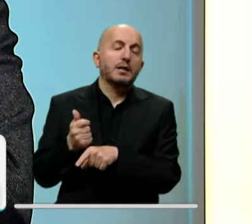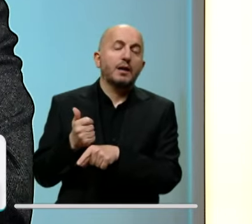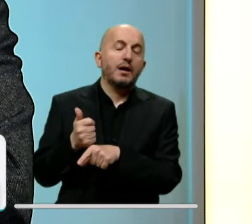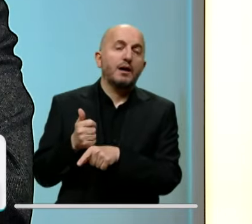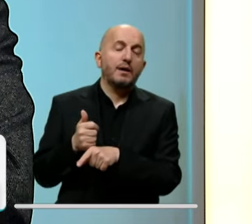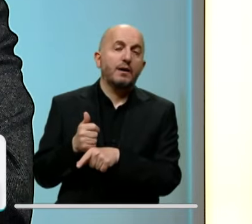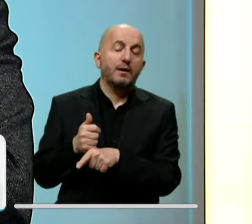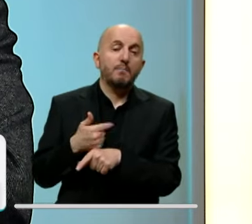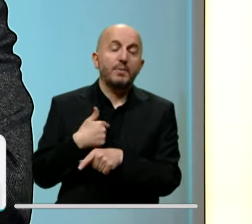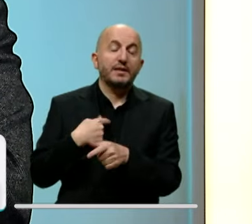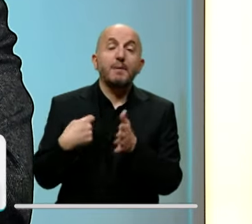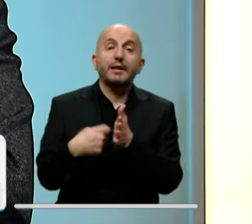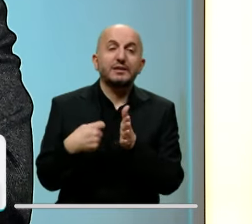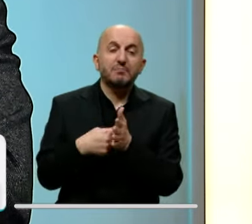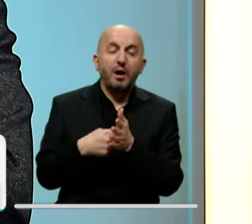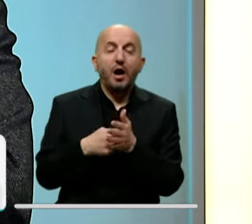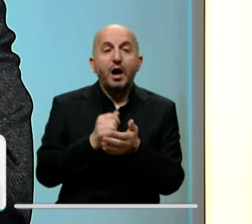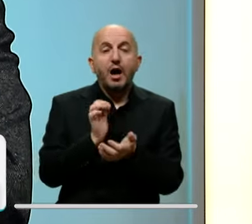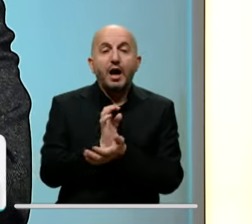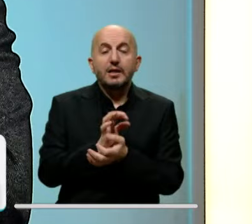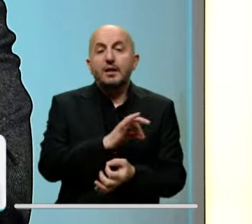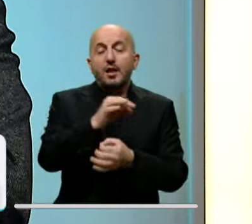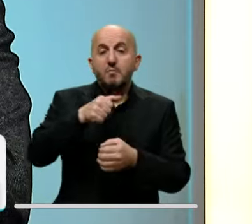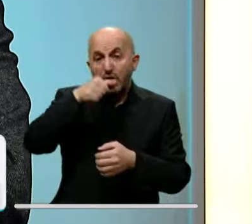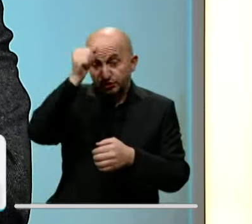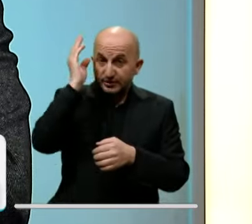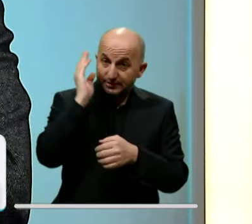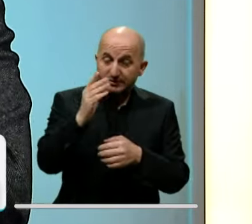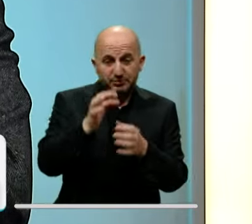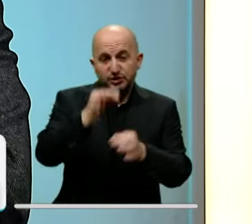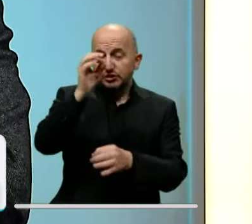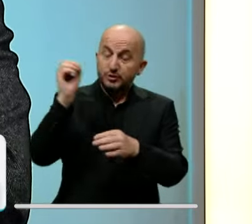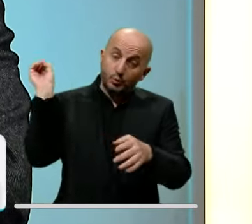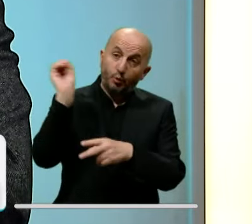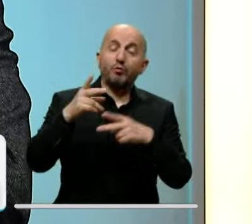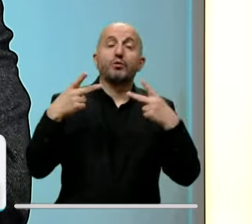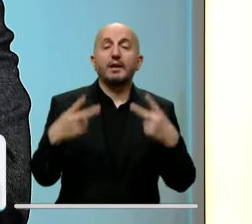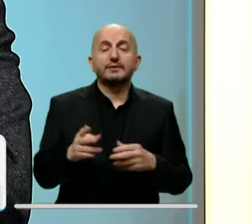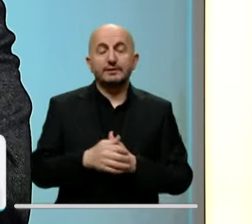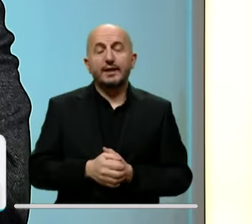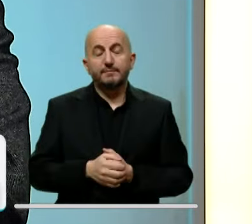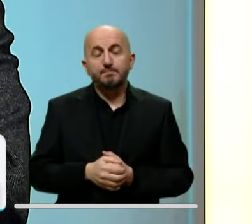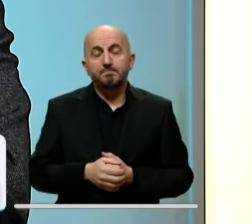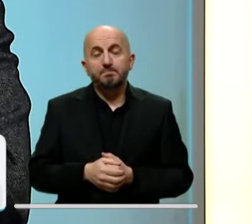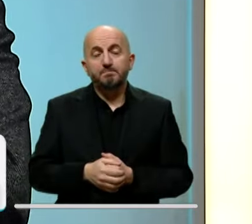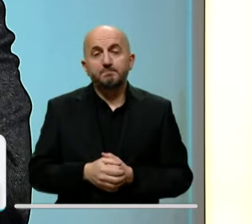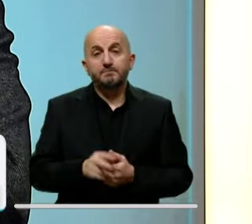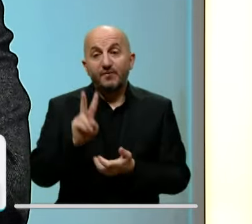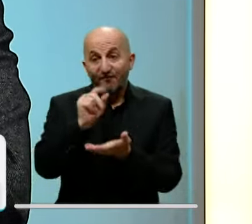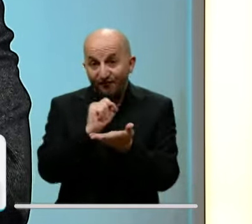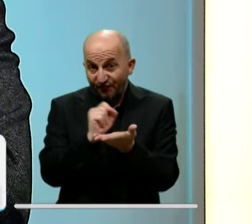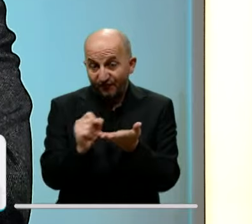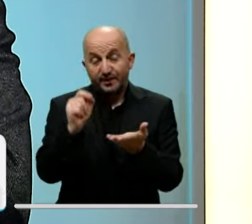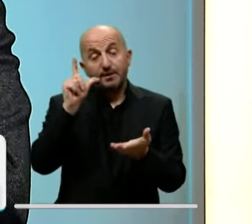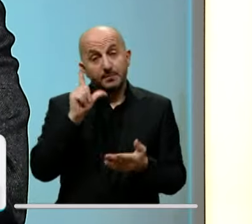eee benim adıma varislerim hacca gitsinler veya birisini hacca göndersinler şeklinde bir